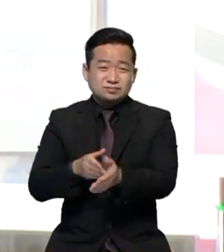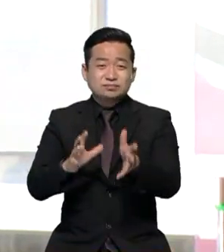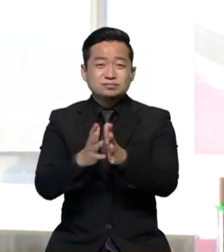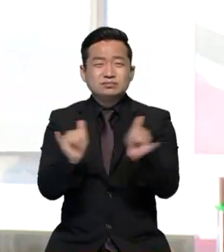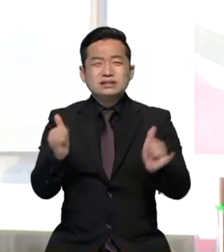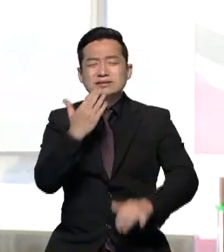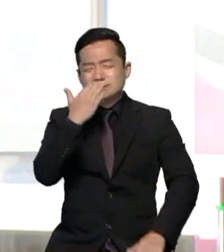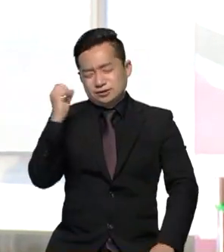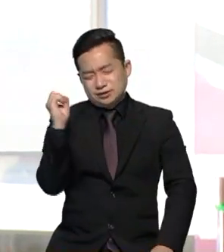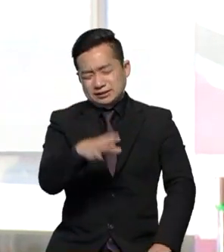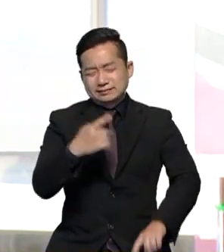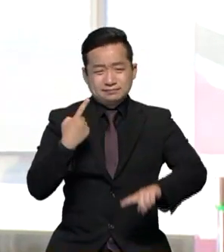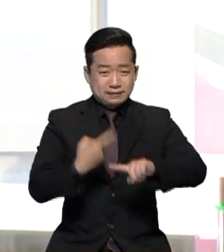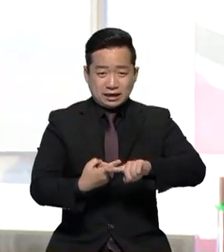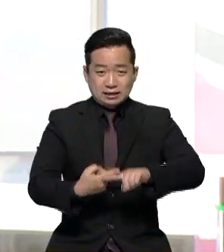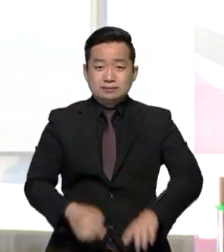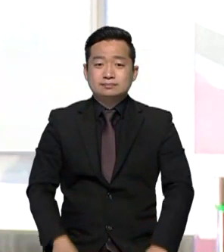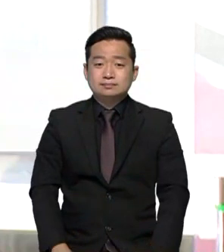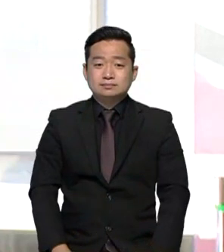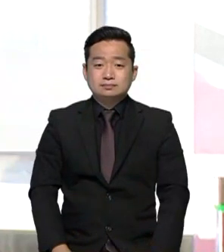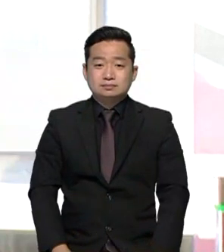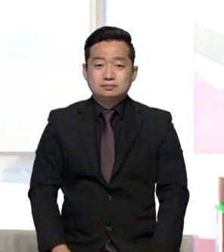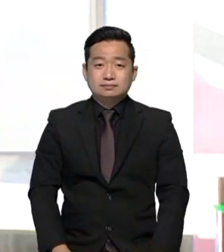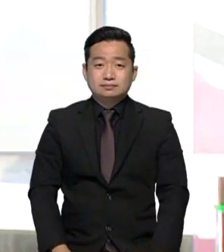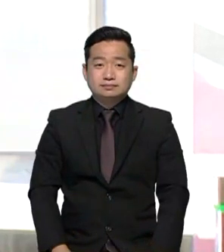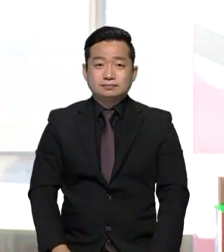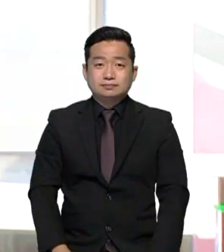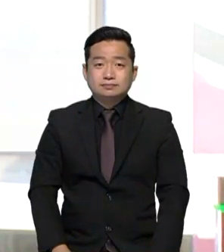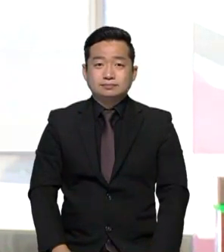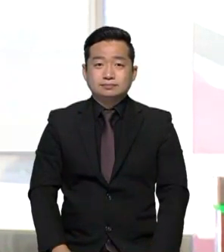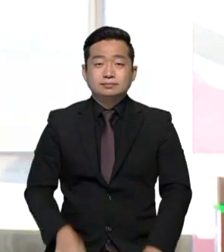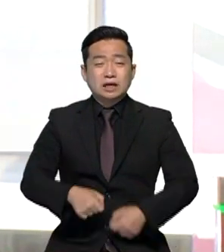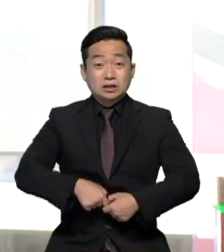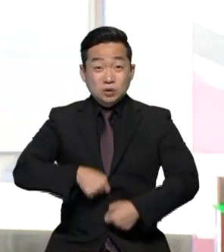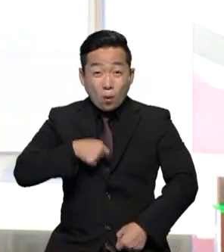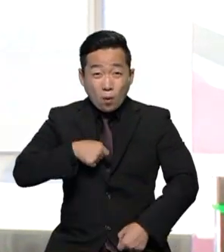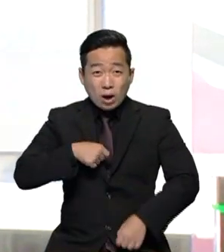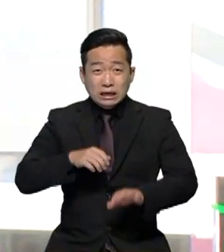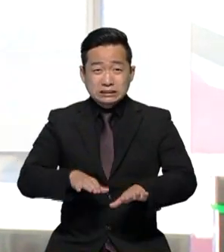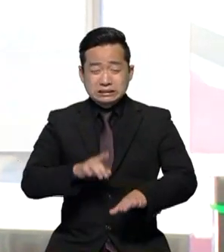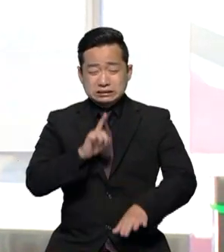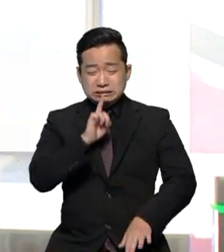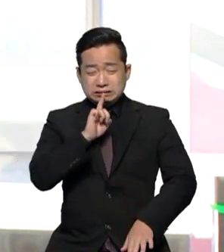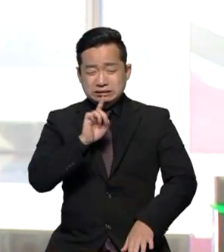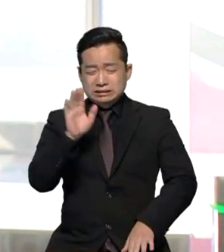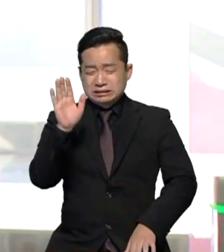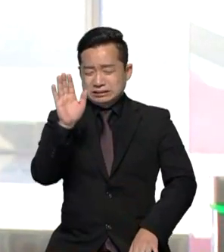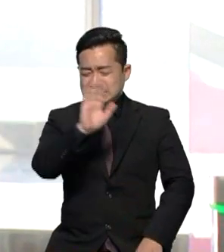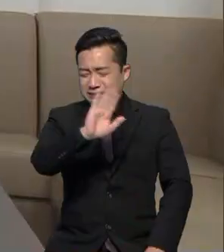국민을 무시하는 거니까 이제 솔직히 말해서 입에 담기도.